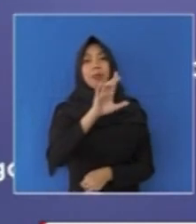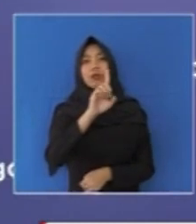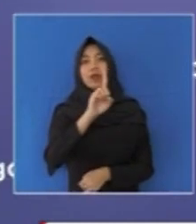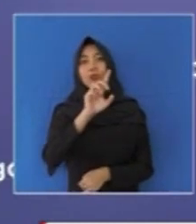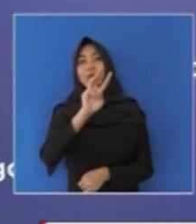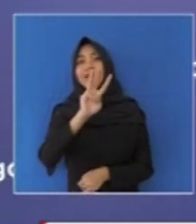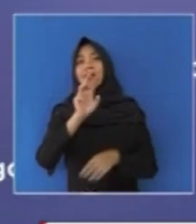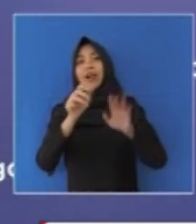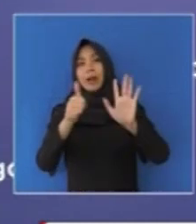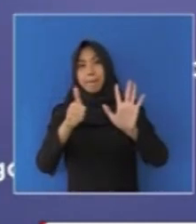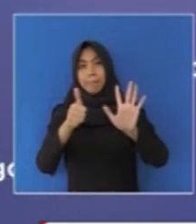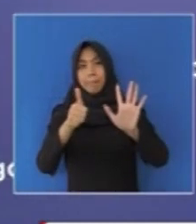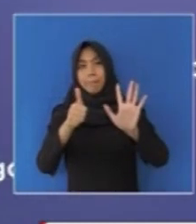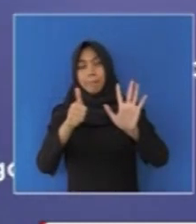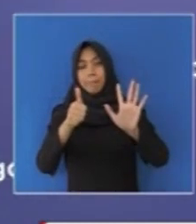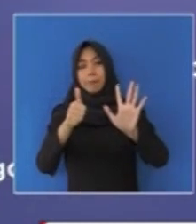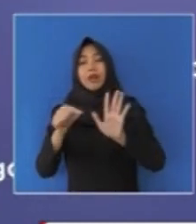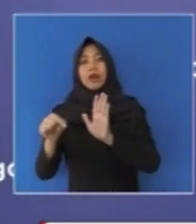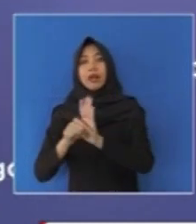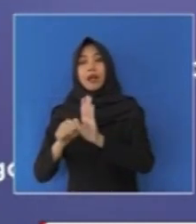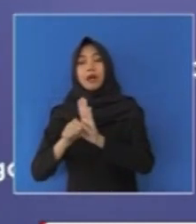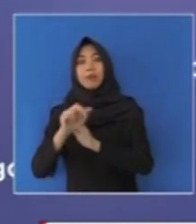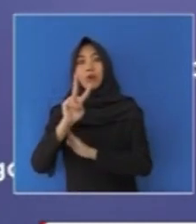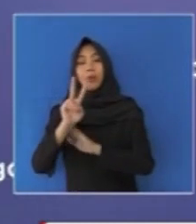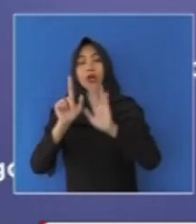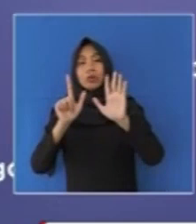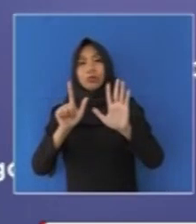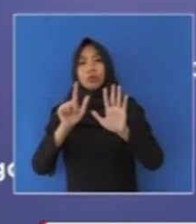5.136 orang. Negatif